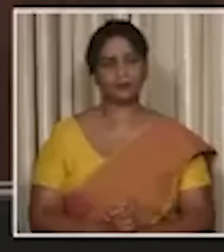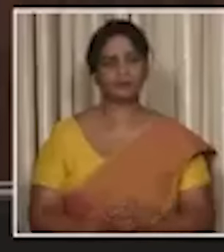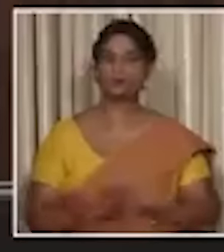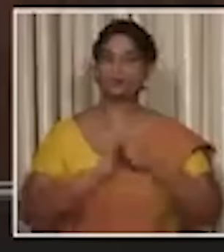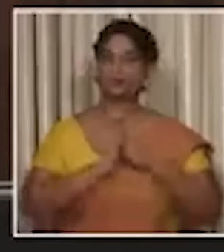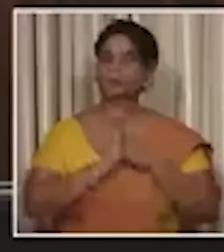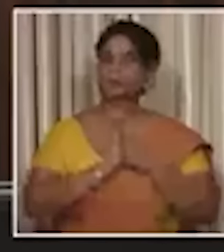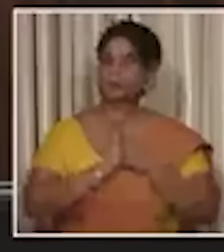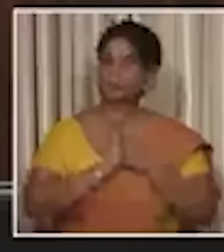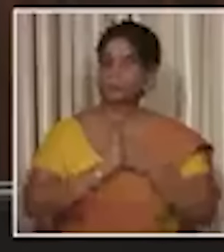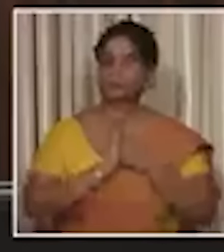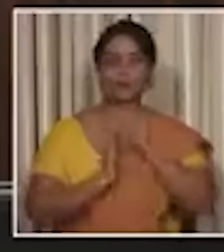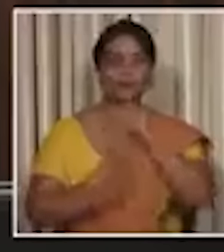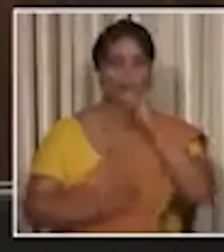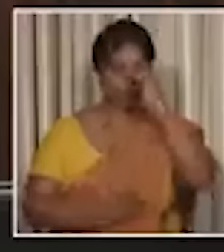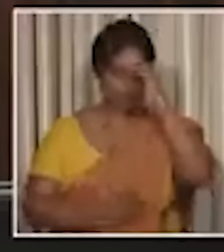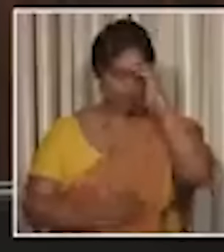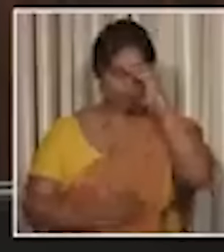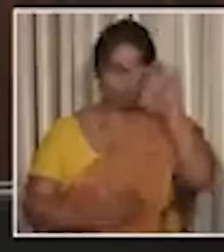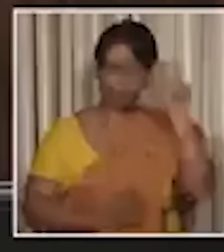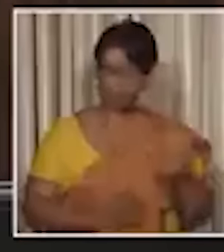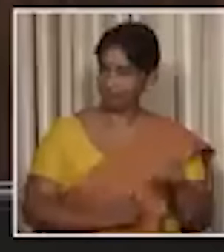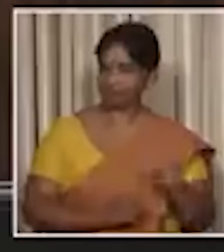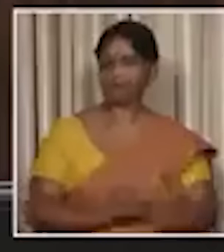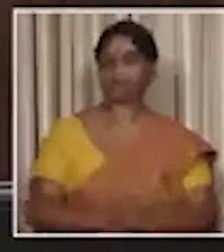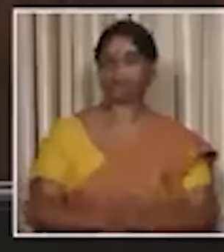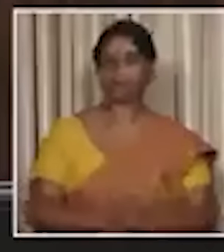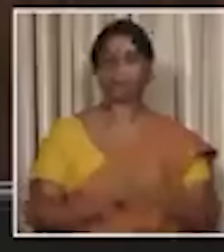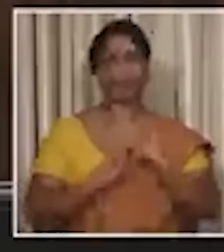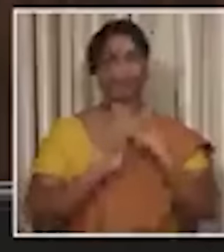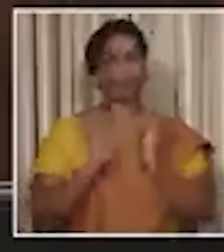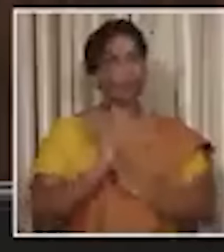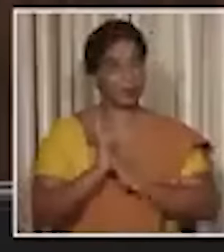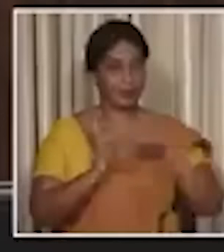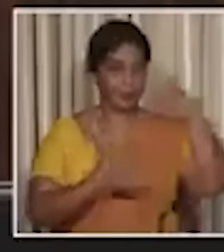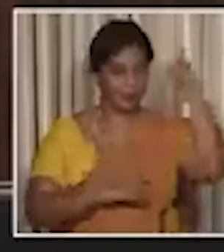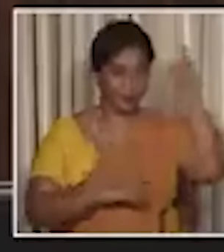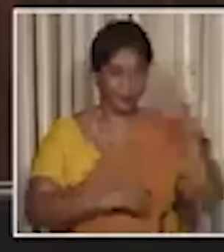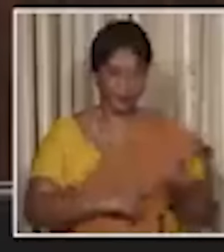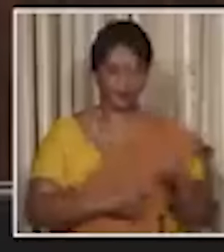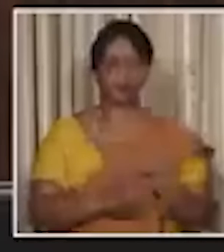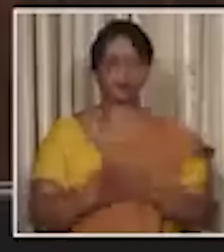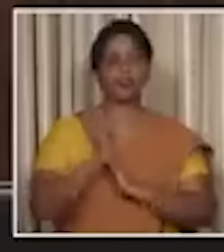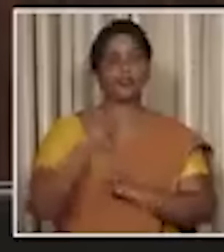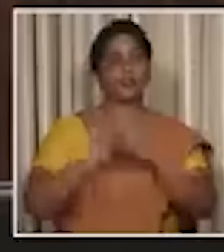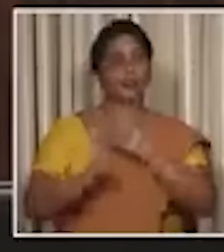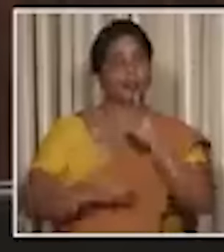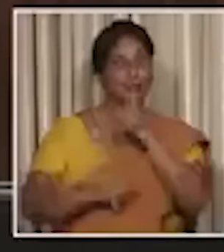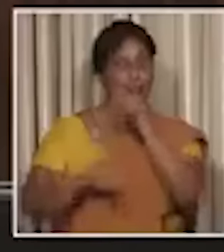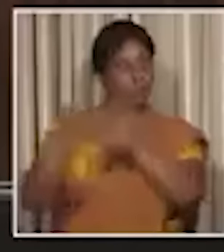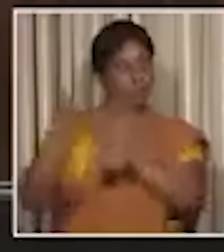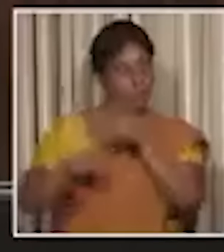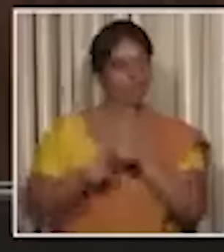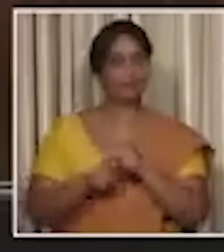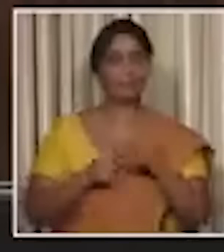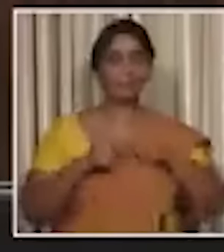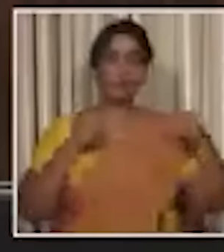உறவு சீர்குலைவடைந்திருக்கின்றது. மக்களின் நம்பிக்கை எவ்வளவு வீணடிக்கப்பட்டது என்று நாங்கள் நடைமுறை ரீதியில் அவர்களை அனுபவித்திருக்கின்றோம்.